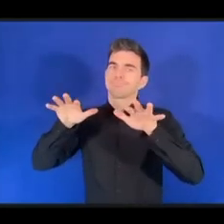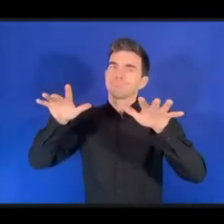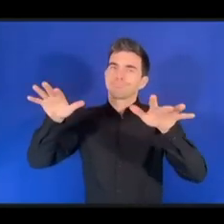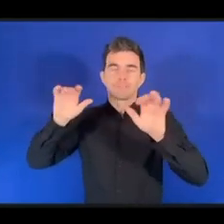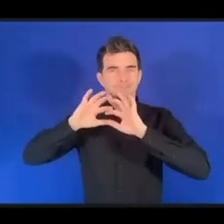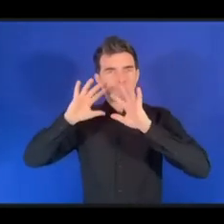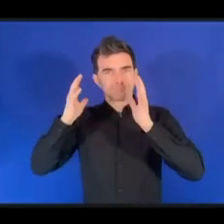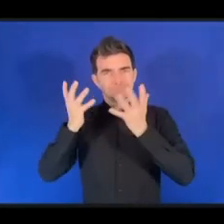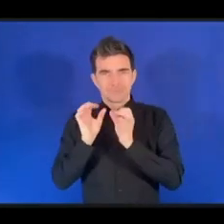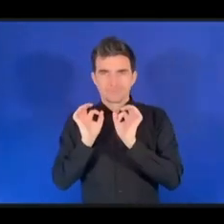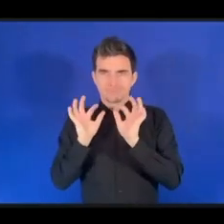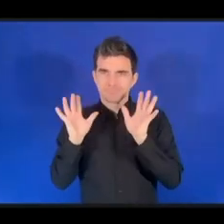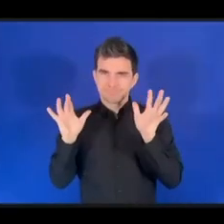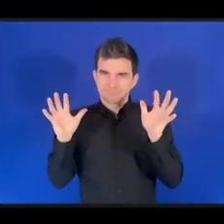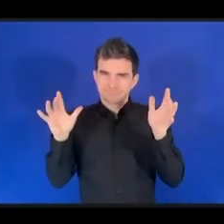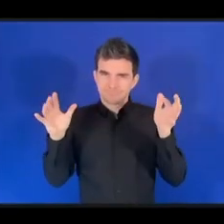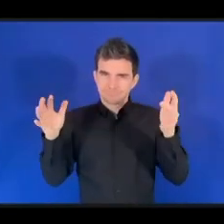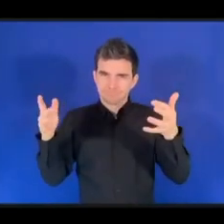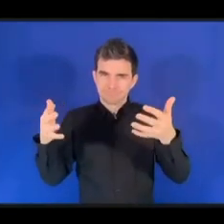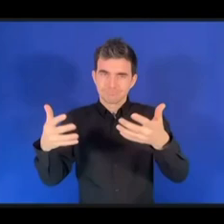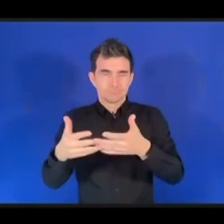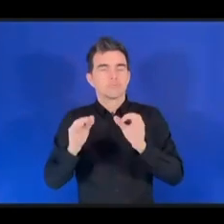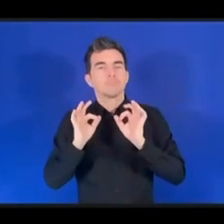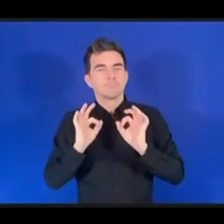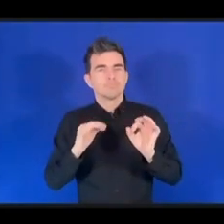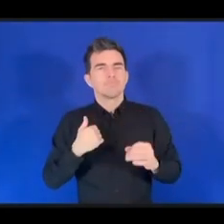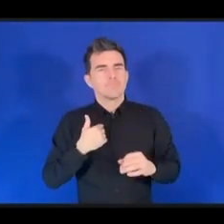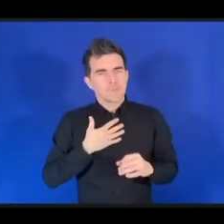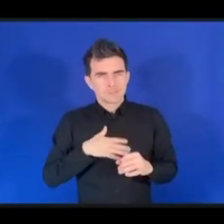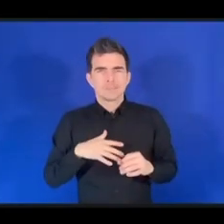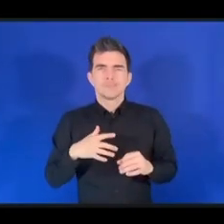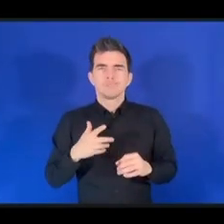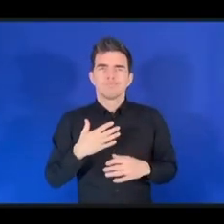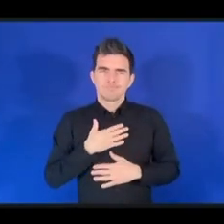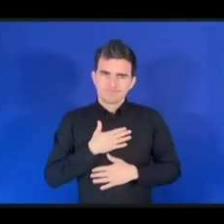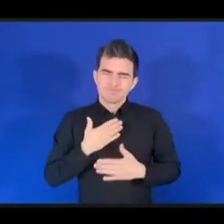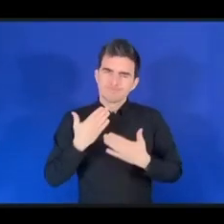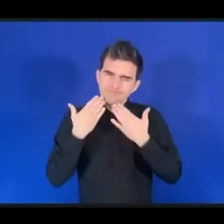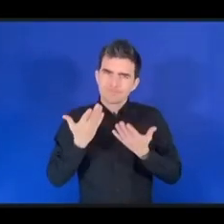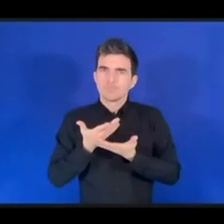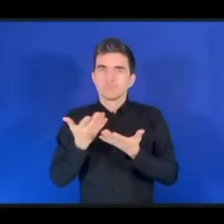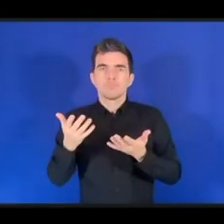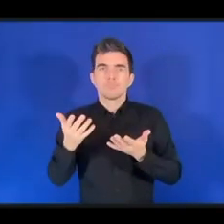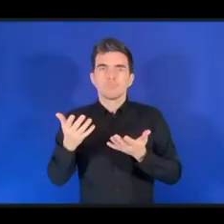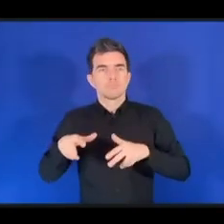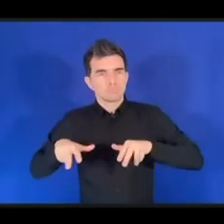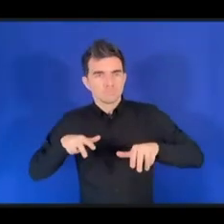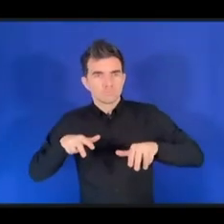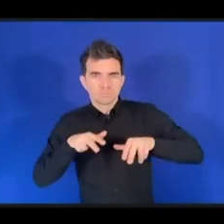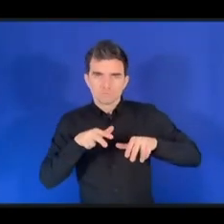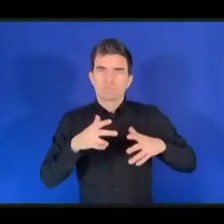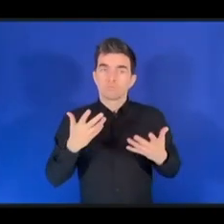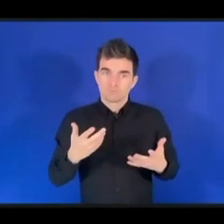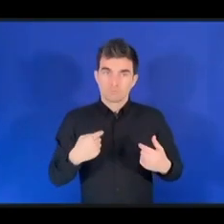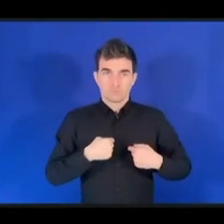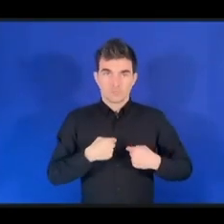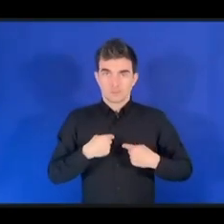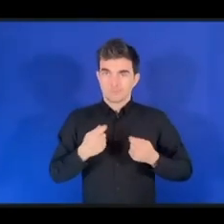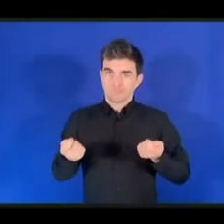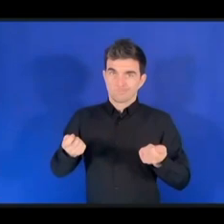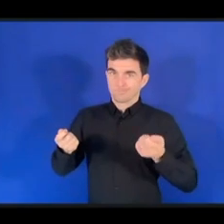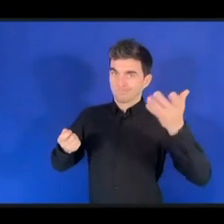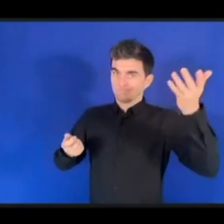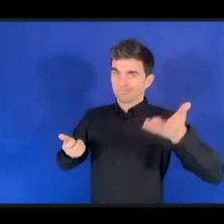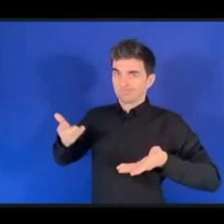الذين نظموا هذه الفعاليه باسم مدينه كيوتو اود ان اعرب عن